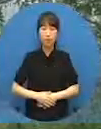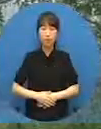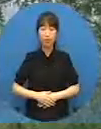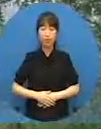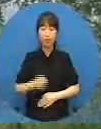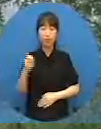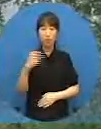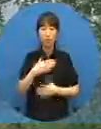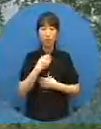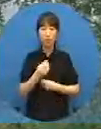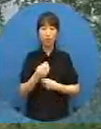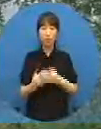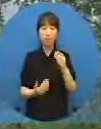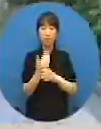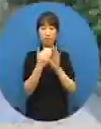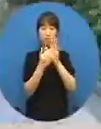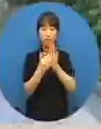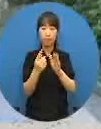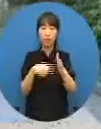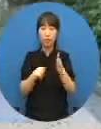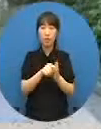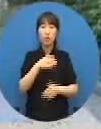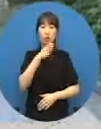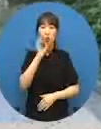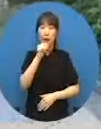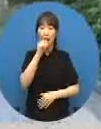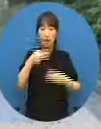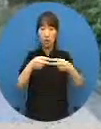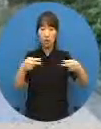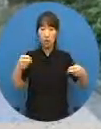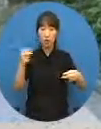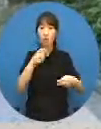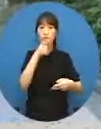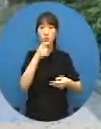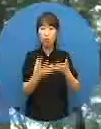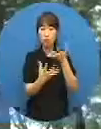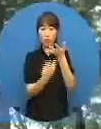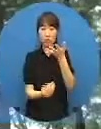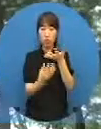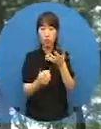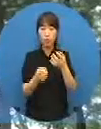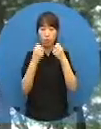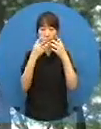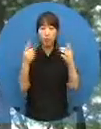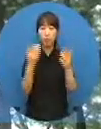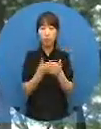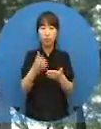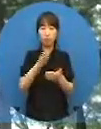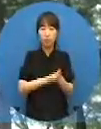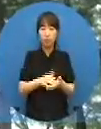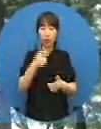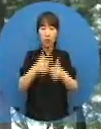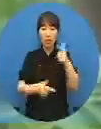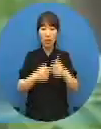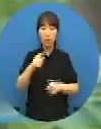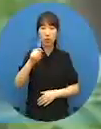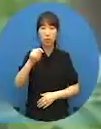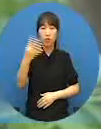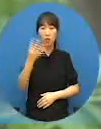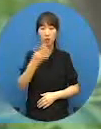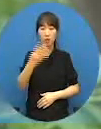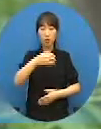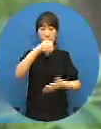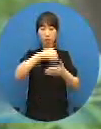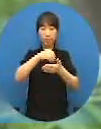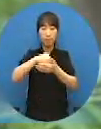또한 안전사고 예방을 위해 노후한 펜스와 배수로를 정비하고 소나무 산철쭉 등